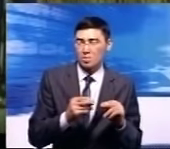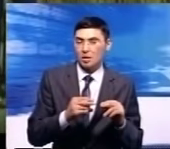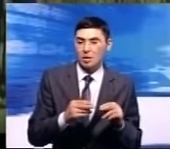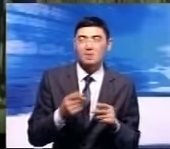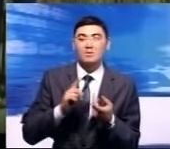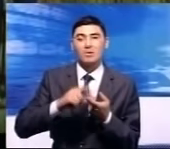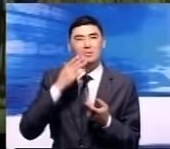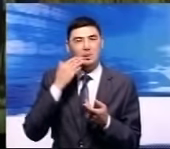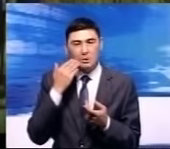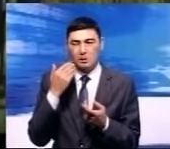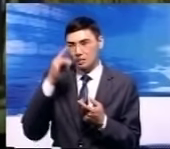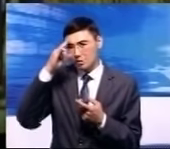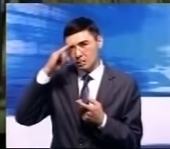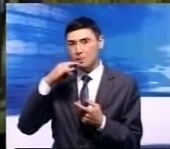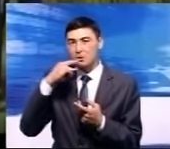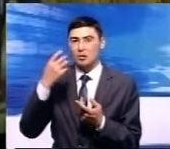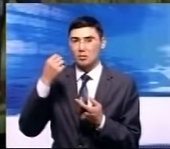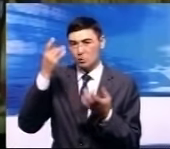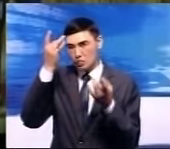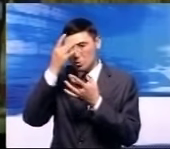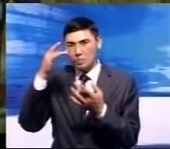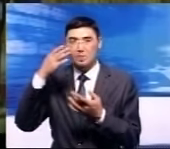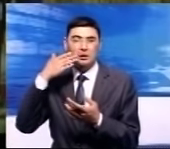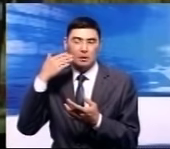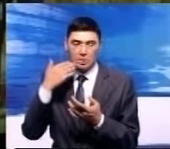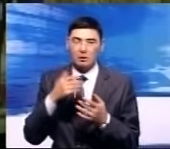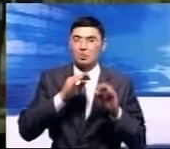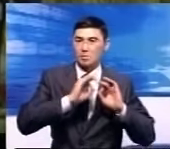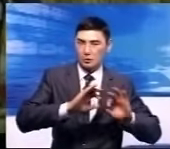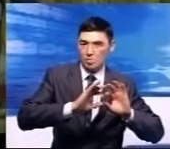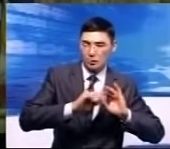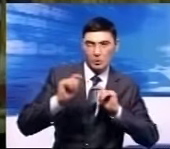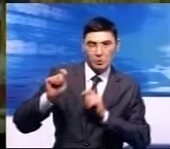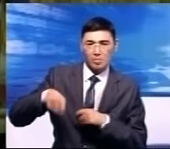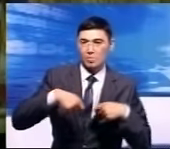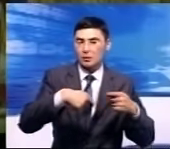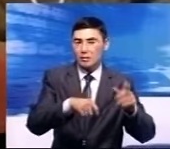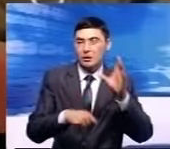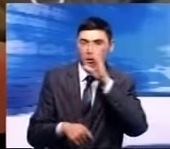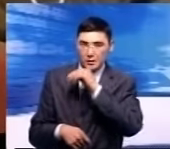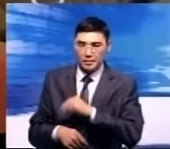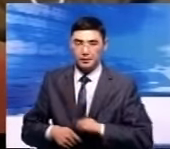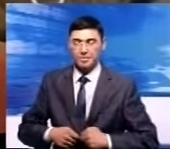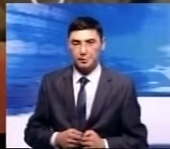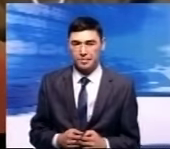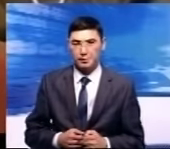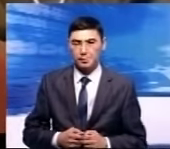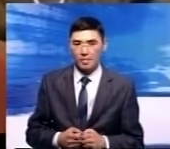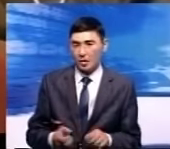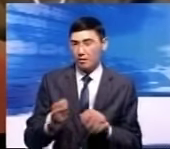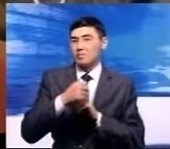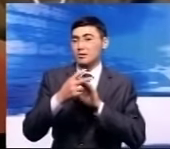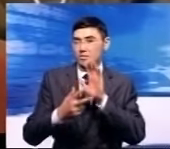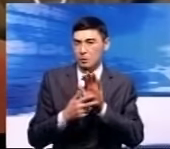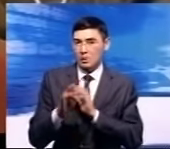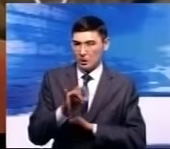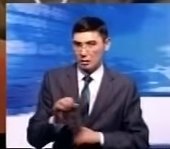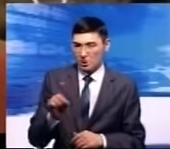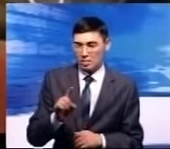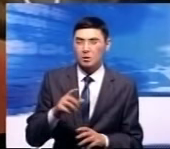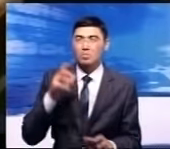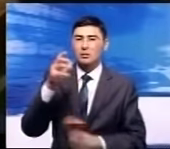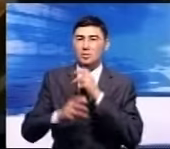и традиции, которые в них заложил Гулбаракович, они передают следующему поколению. 18-й международный фестиваль